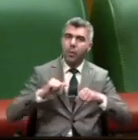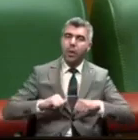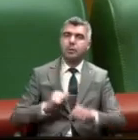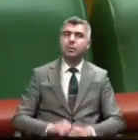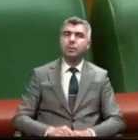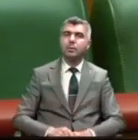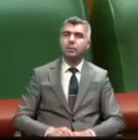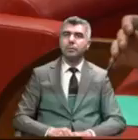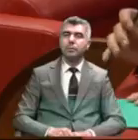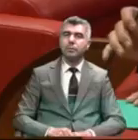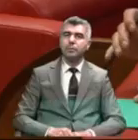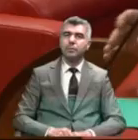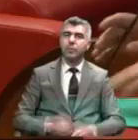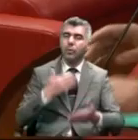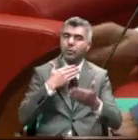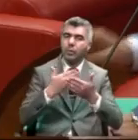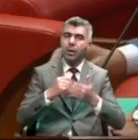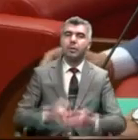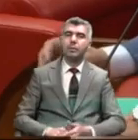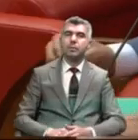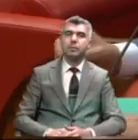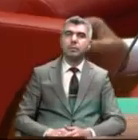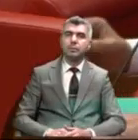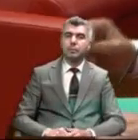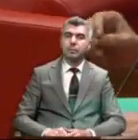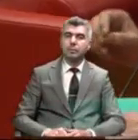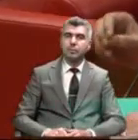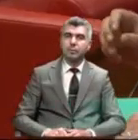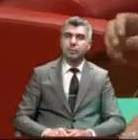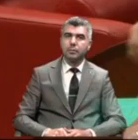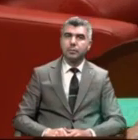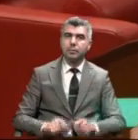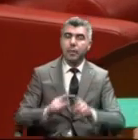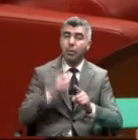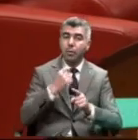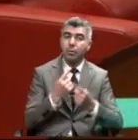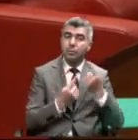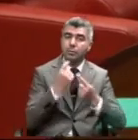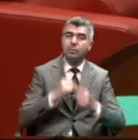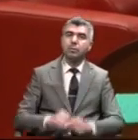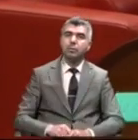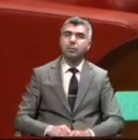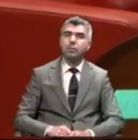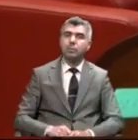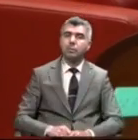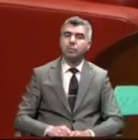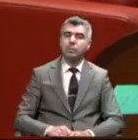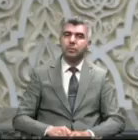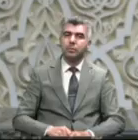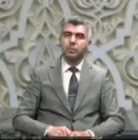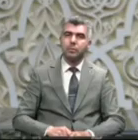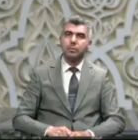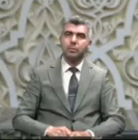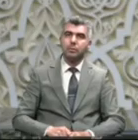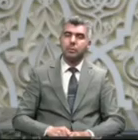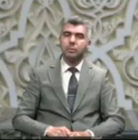من اجل الاستمرار دونك شكرا شكرا على التفاهم دونك هاد المعادله لا هذه الموافقه ديالكم